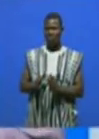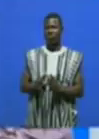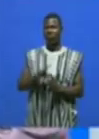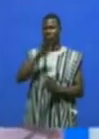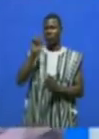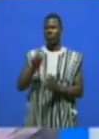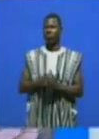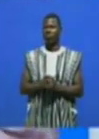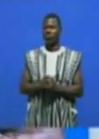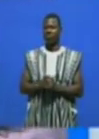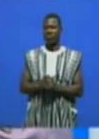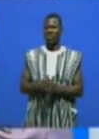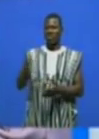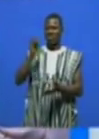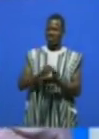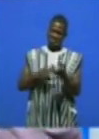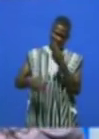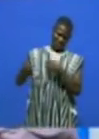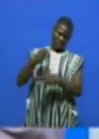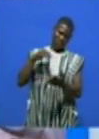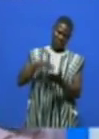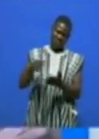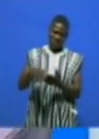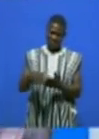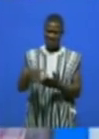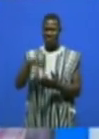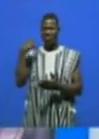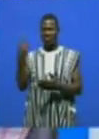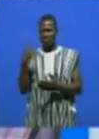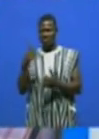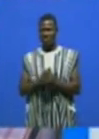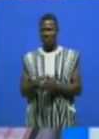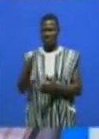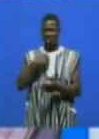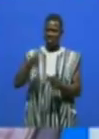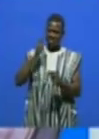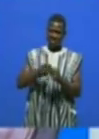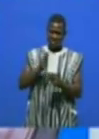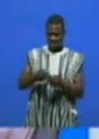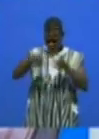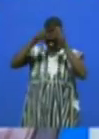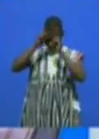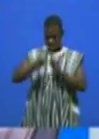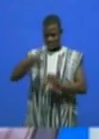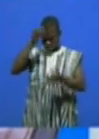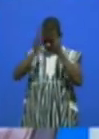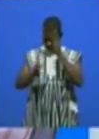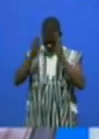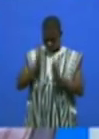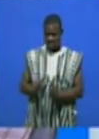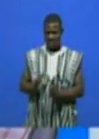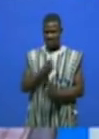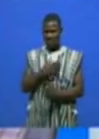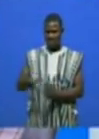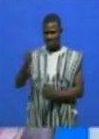alors ce qui revient très récurrent ce qui est très l'occurrence la nomination du président et de son conseiller